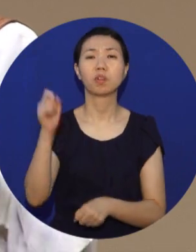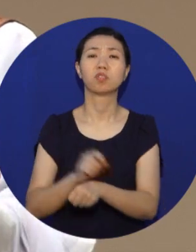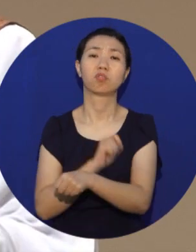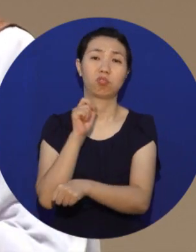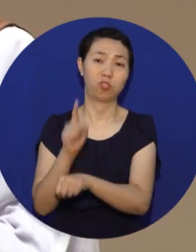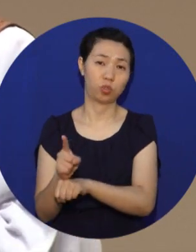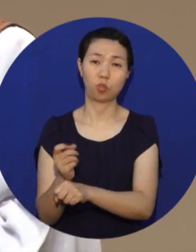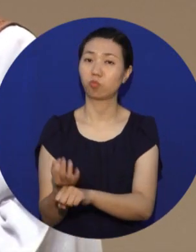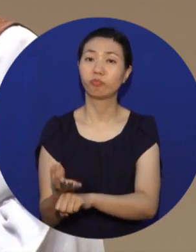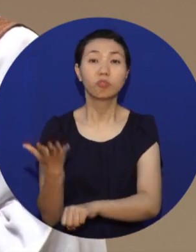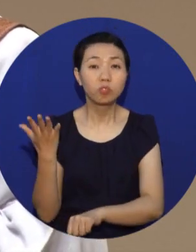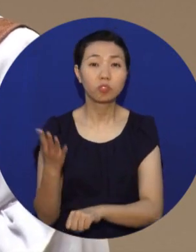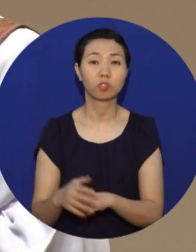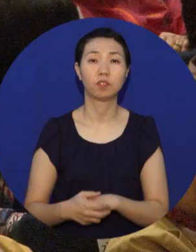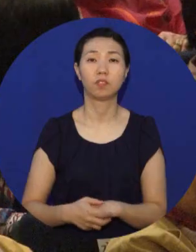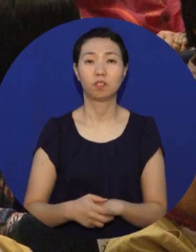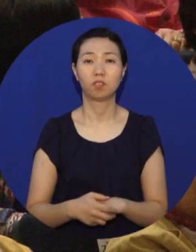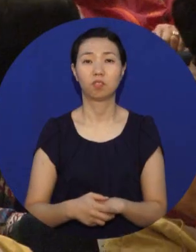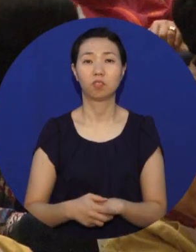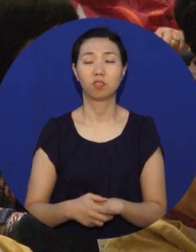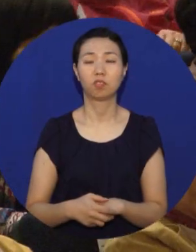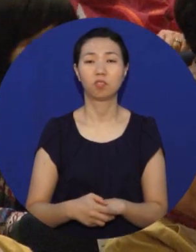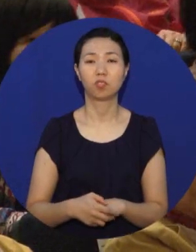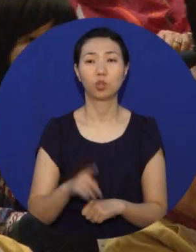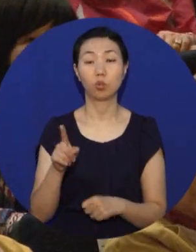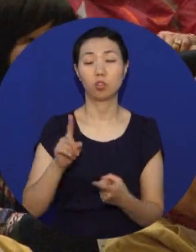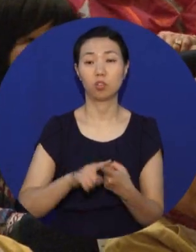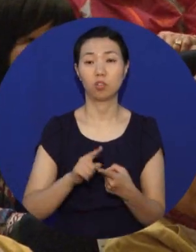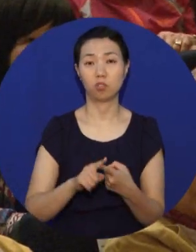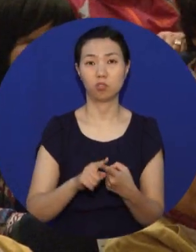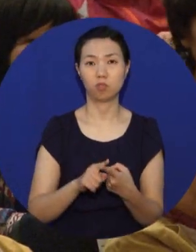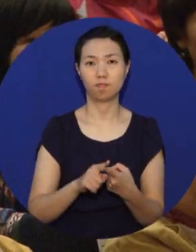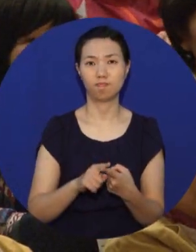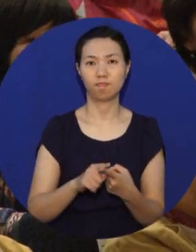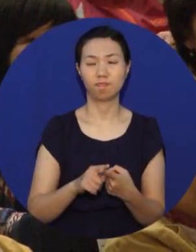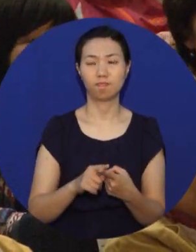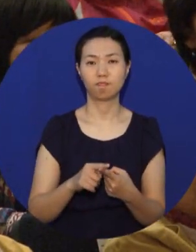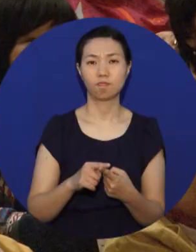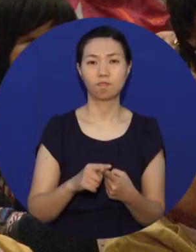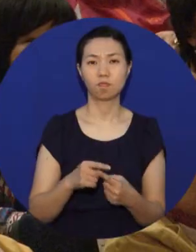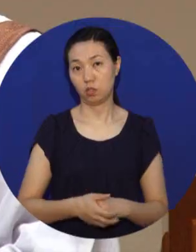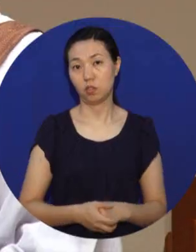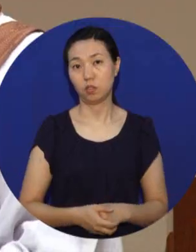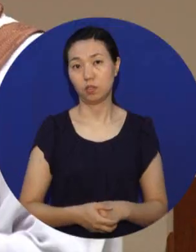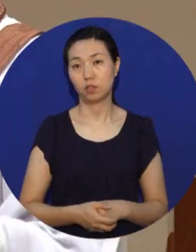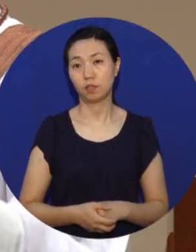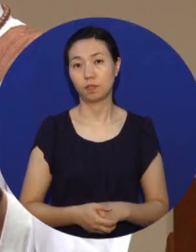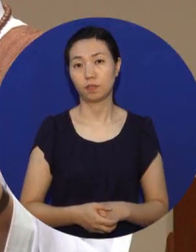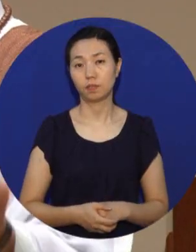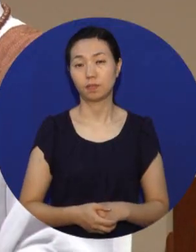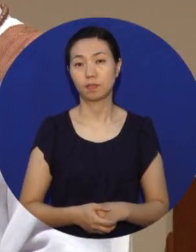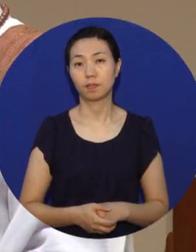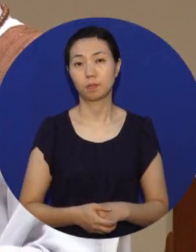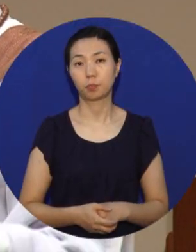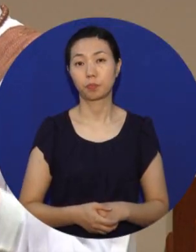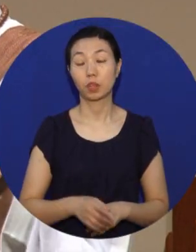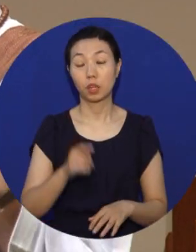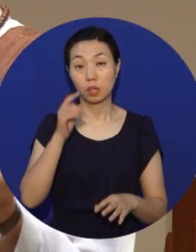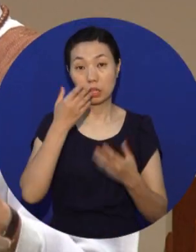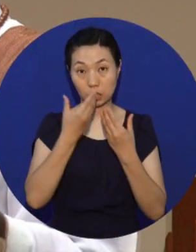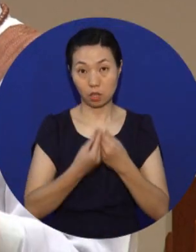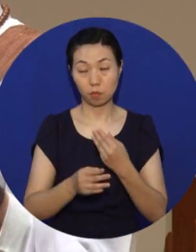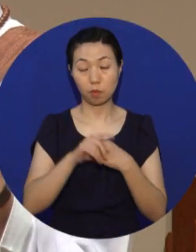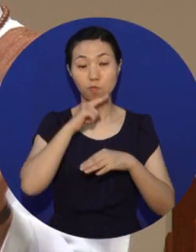과보로 또 그렇게 죽을 수도 있는 거니까. 그건 냉정해야 돼. 안 그러면 인생을 못 살아. 그리고 우리는 지난번에